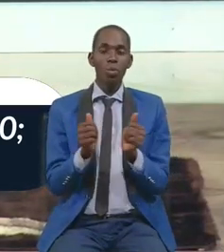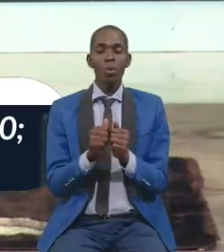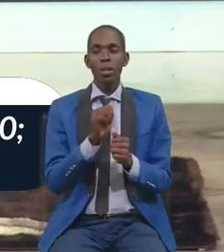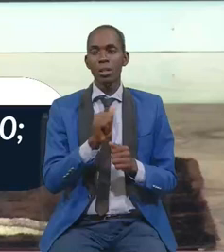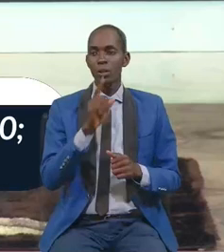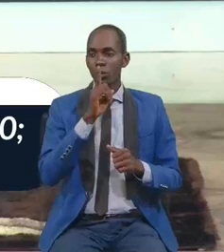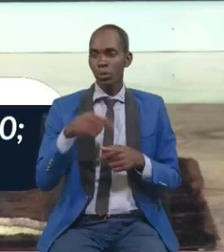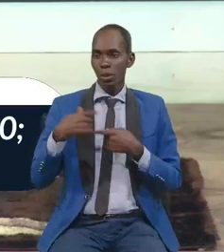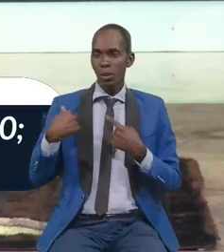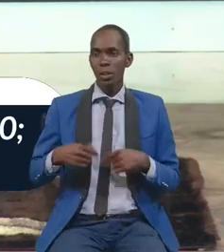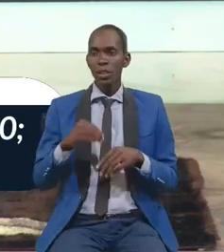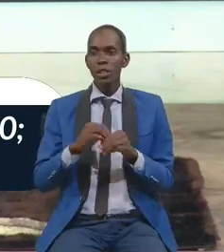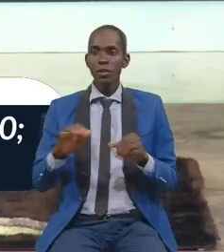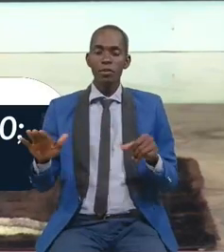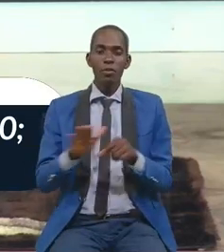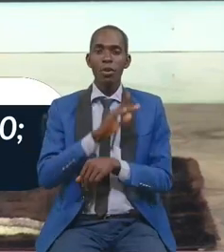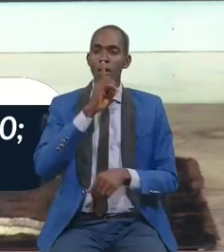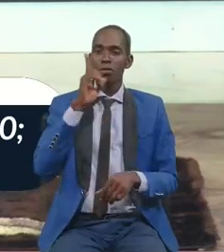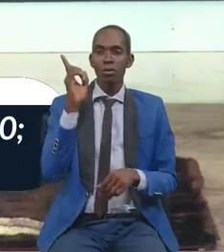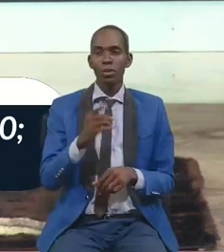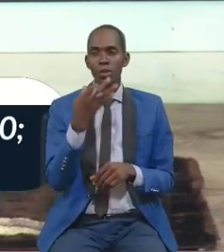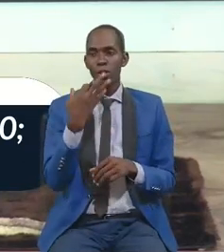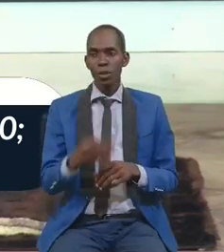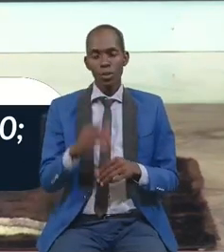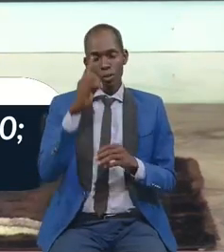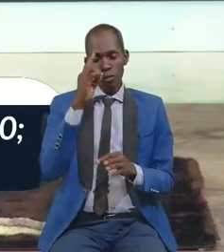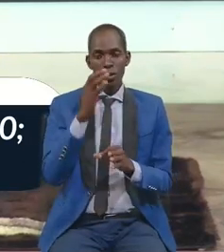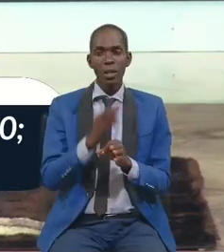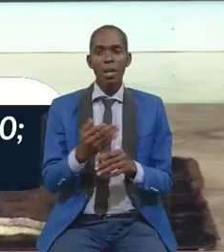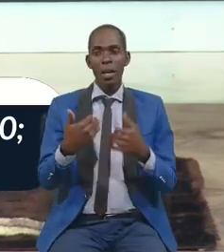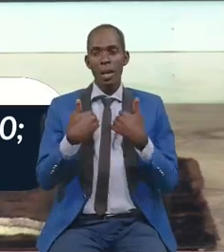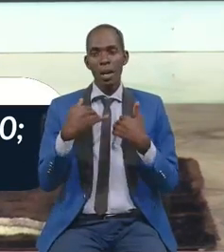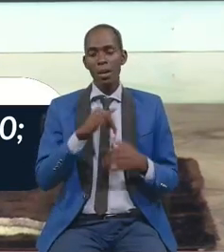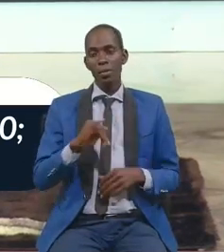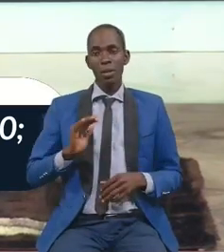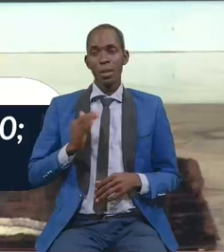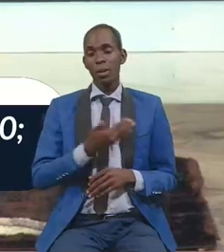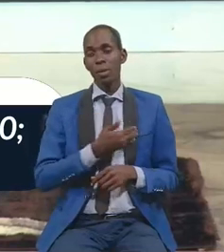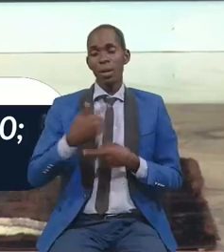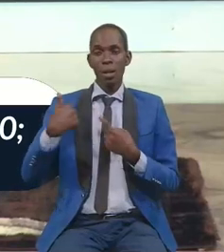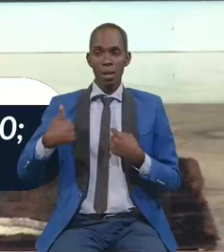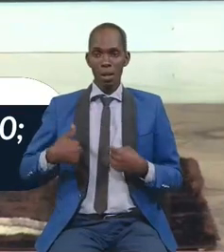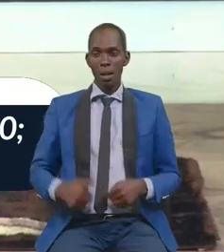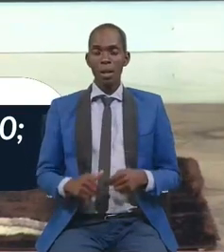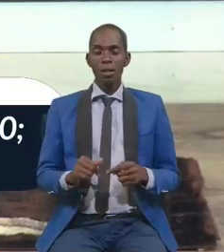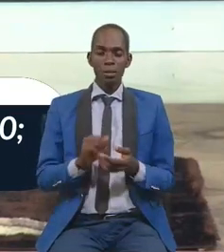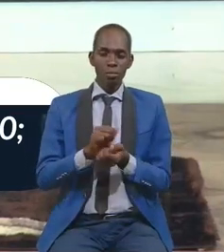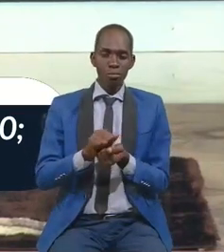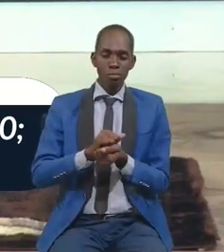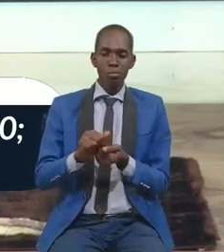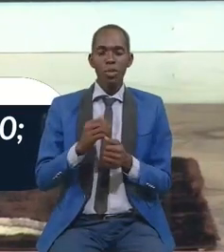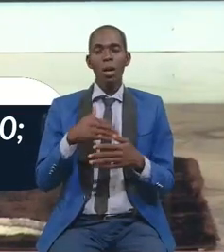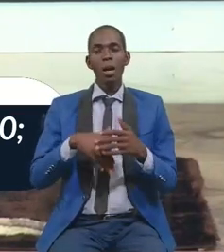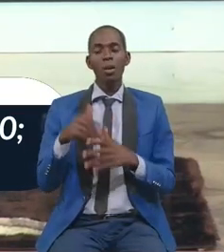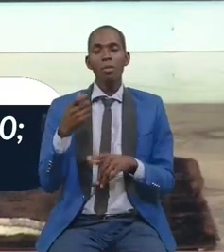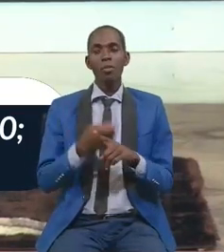Approchons-nous avec un cœur sincère dans la plénitude de la foi, les cœurs purifiés d'une mauvaise conscience et